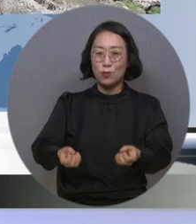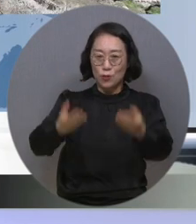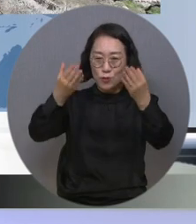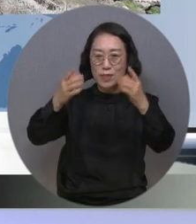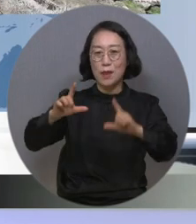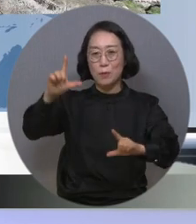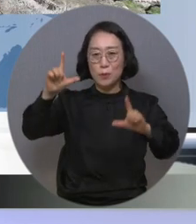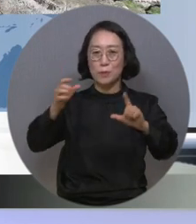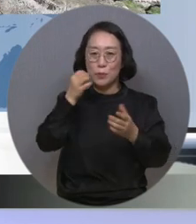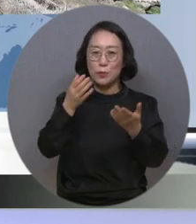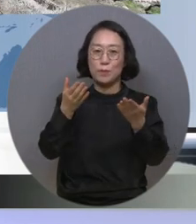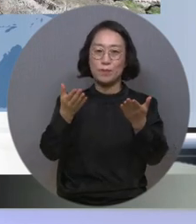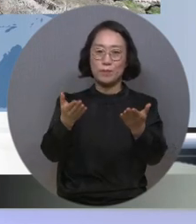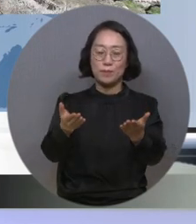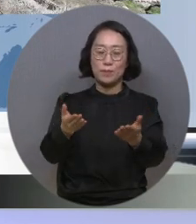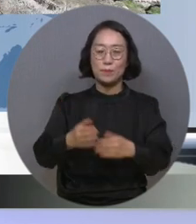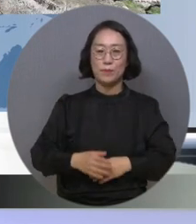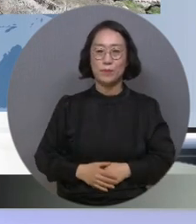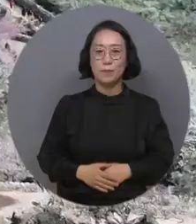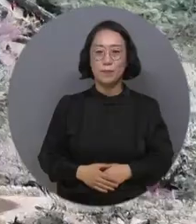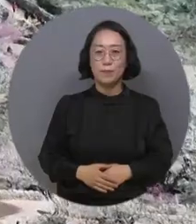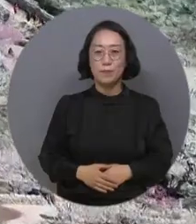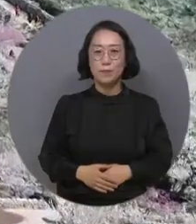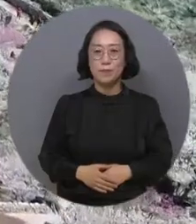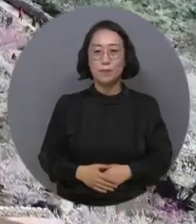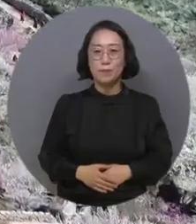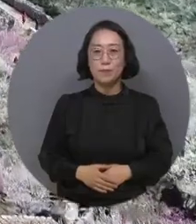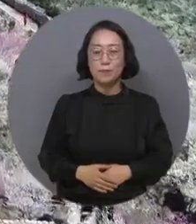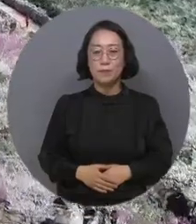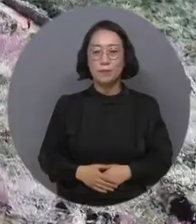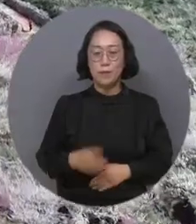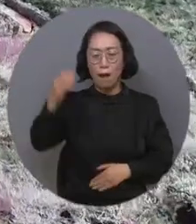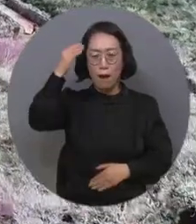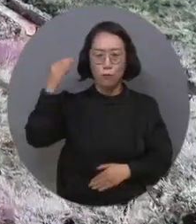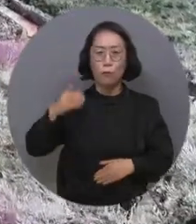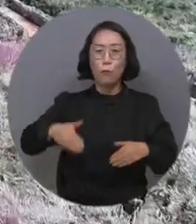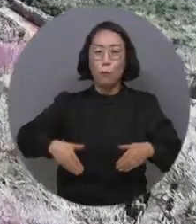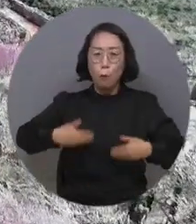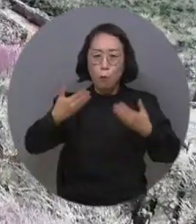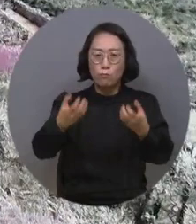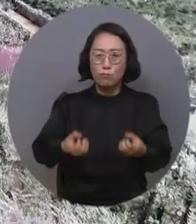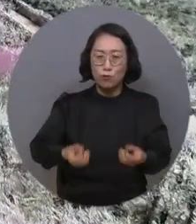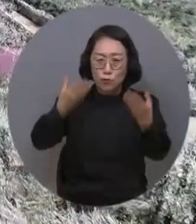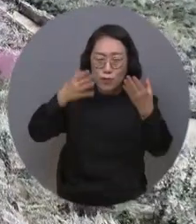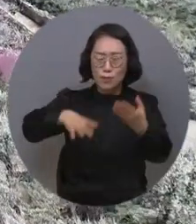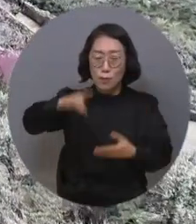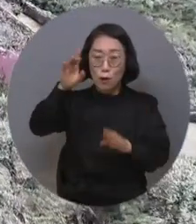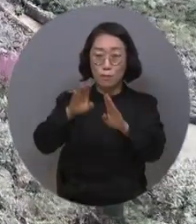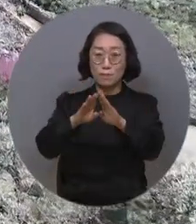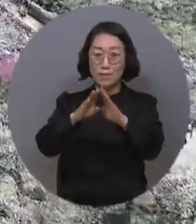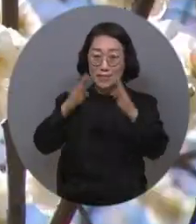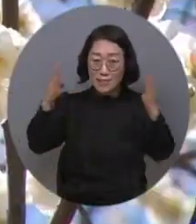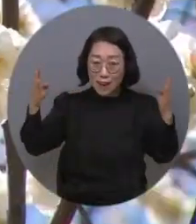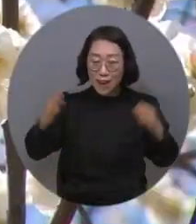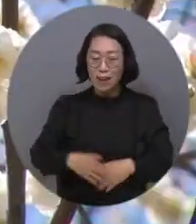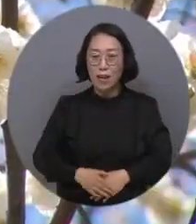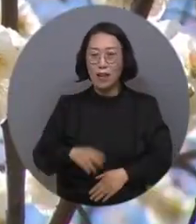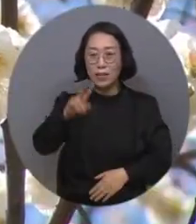현장 정의영 기자가 담아왔습니다 대한민국 봄 축제의 서막을 여는 제22회